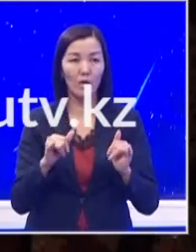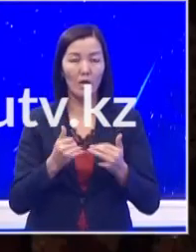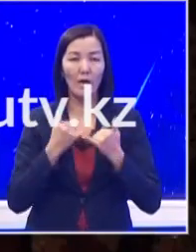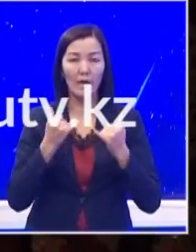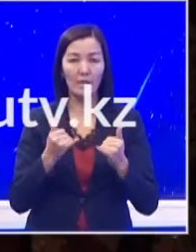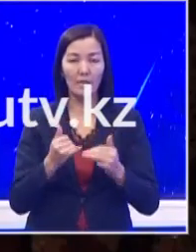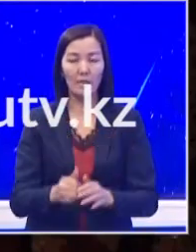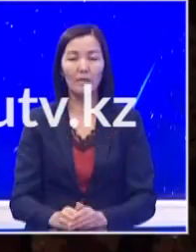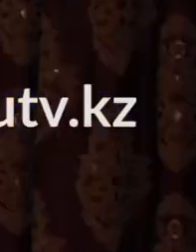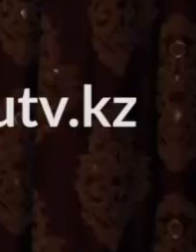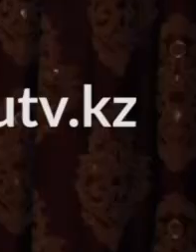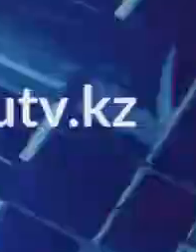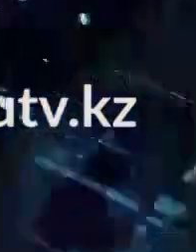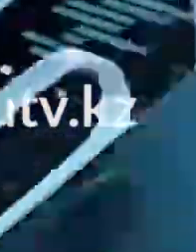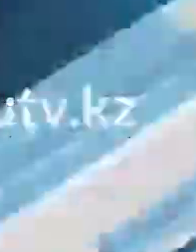келгенде.